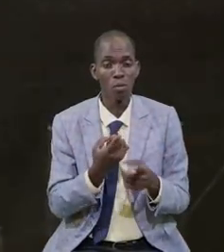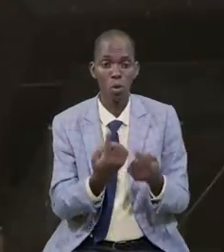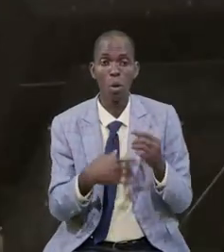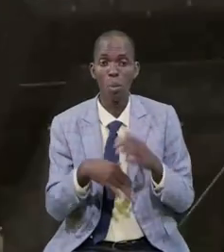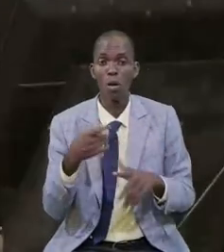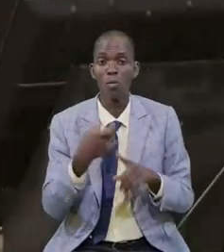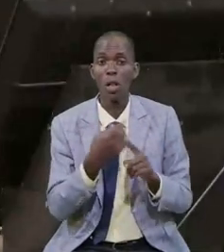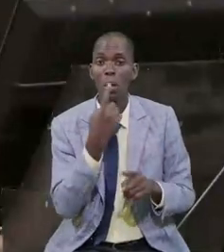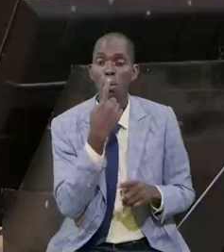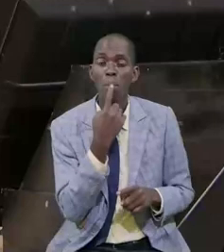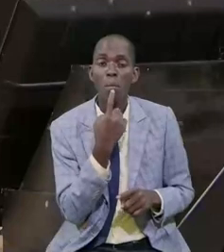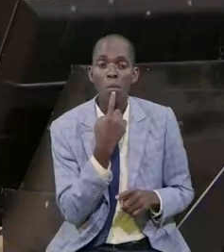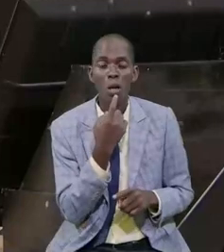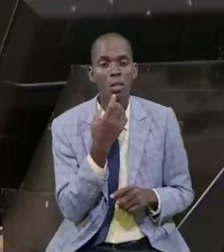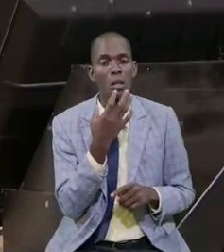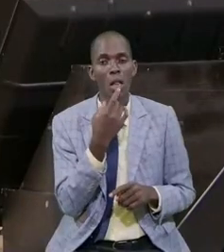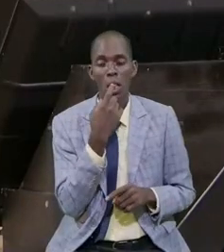bouche,